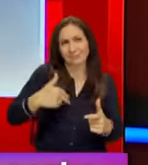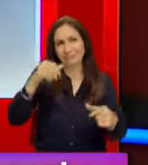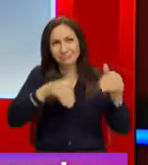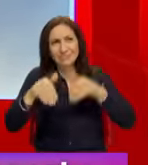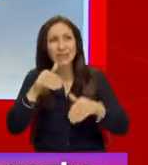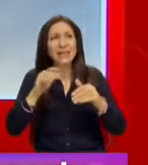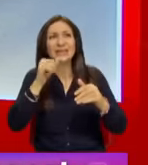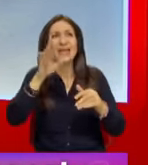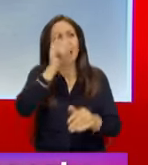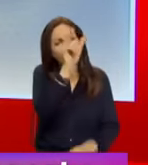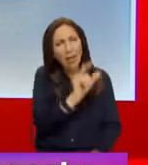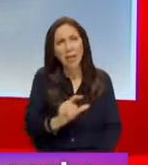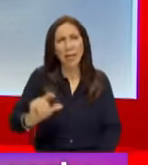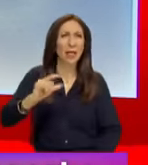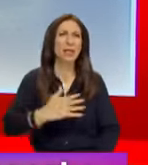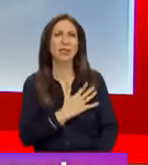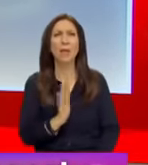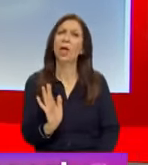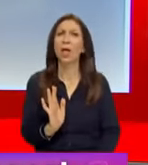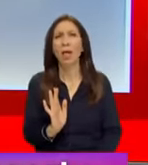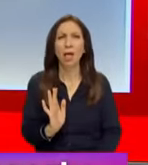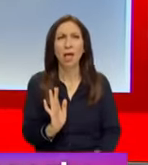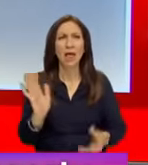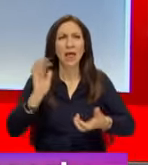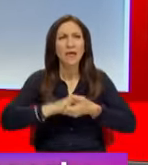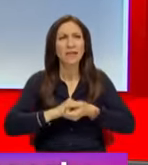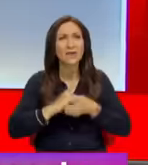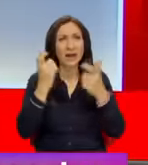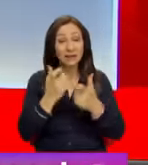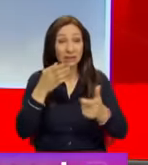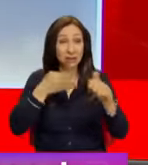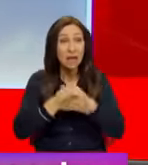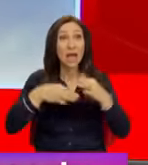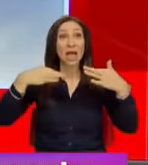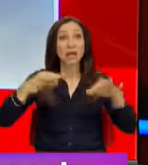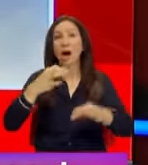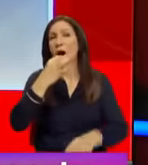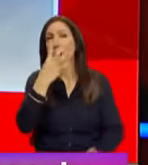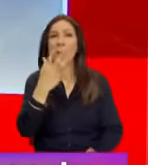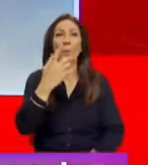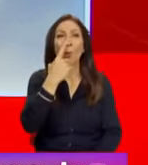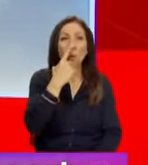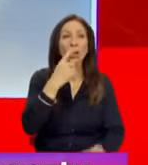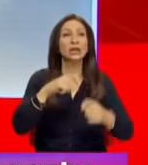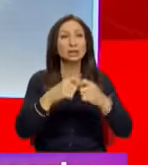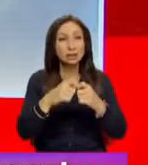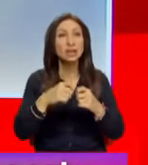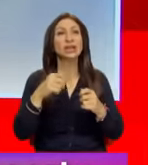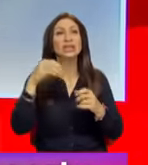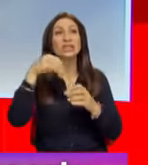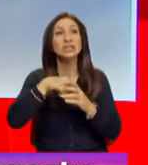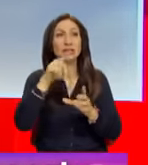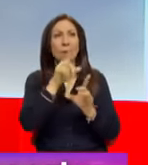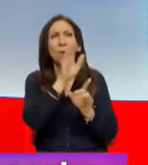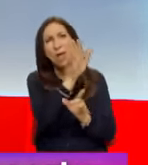sahillere sıkışmış bir Cumhuriyet Halk Partisi ittifakla girilen bir yarış. Eskişehir'de, Ankara'da, Bolu'da, Kırşehir'de, İçeri'de